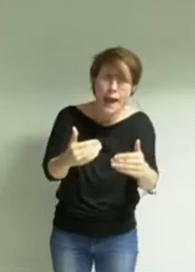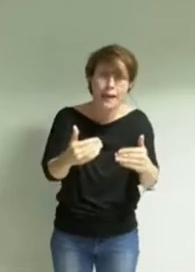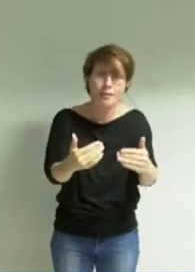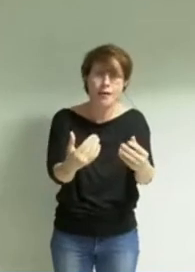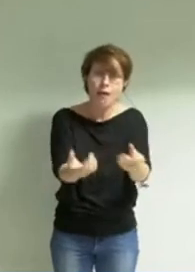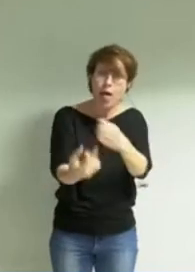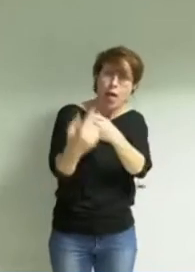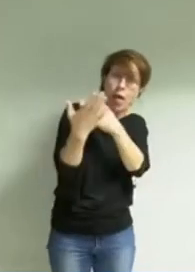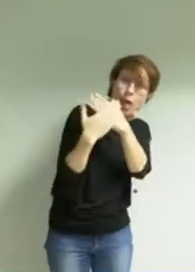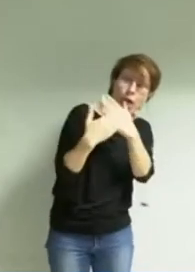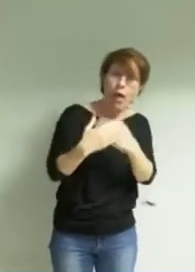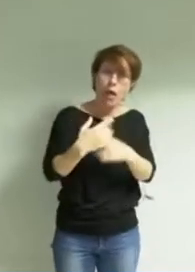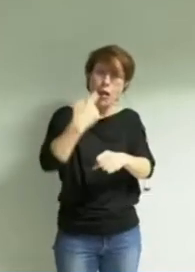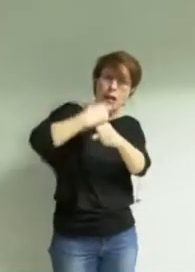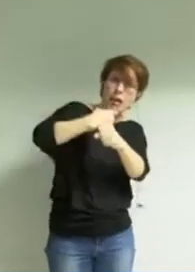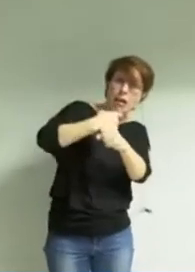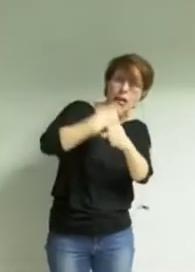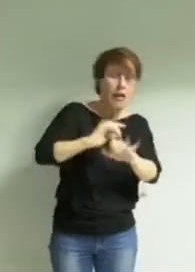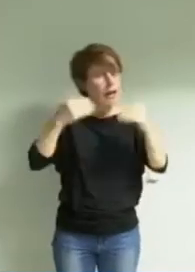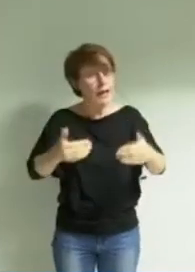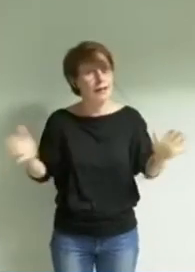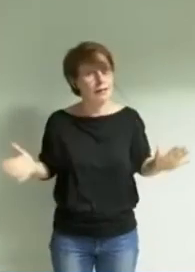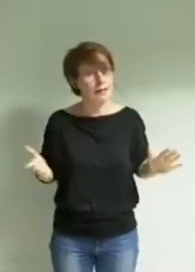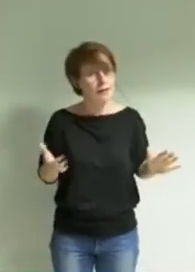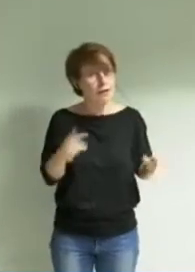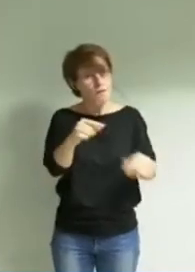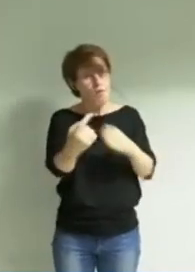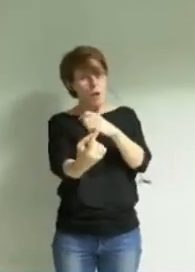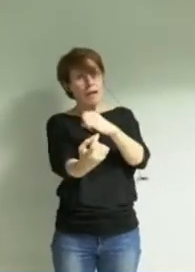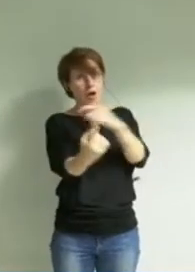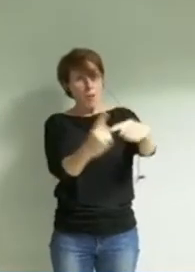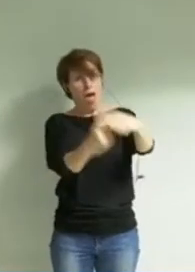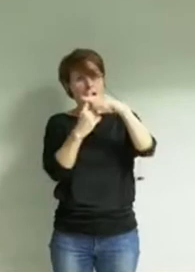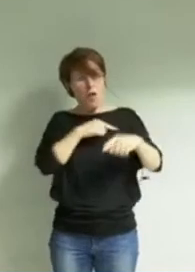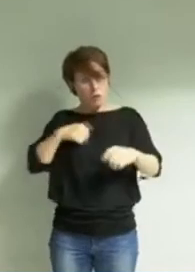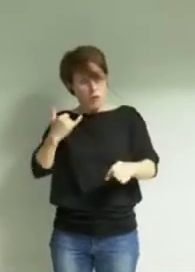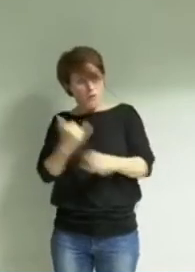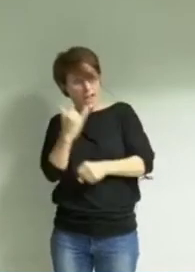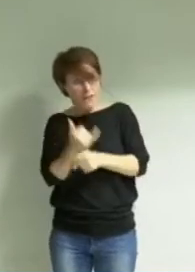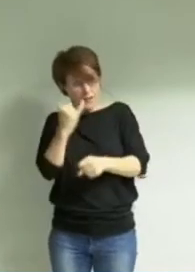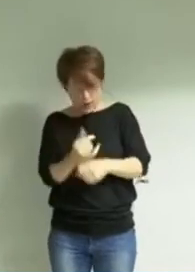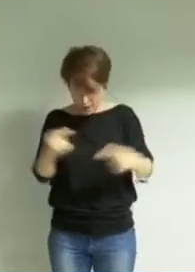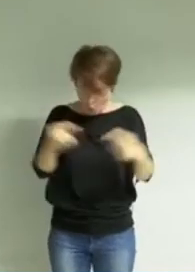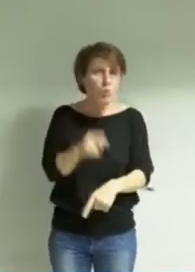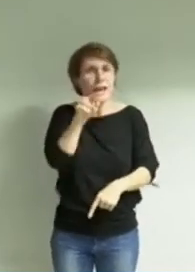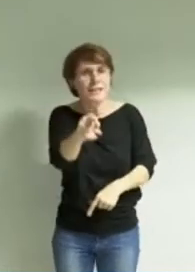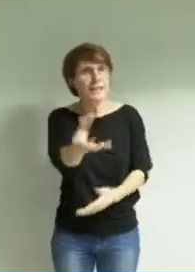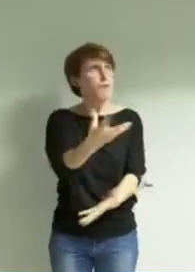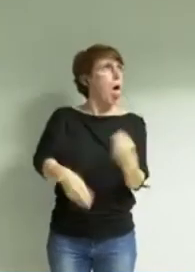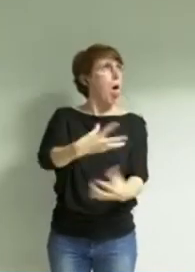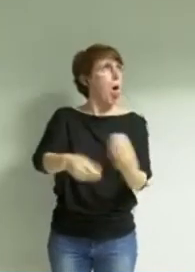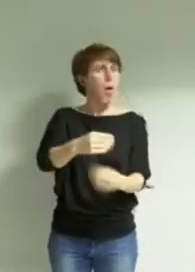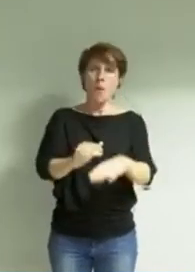d'affirmer que les autres ont des contre-vérités ou des fakes, alors que c'est vous, en réalité, qui essayez de noyer le poisson avec une